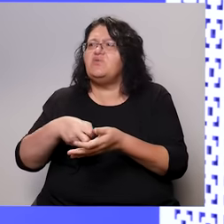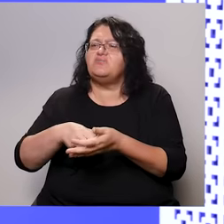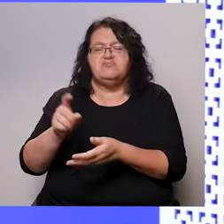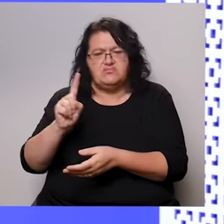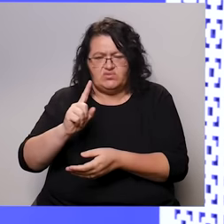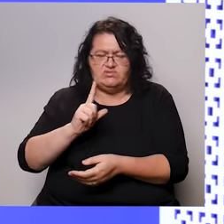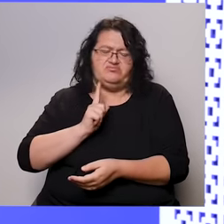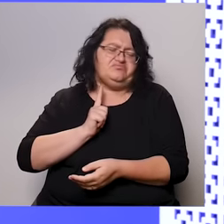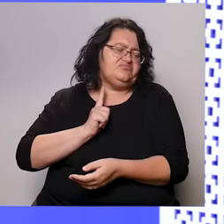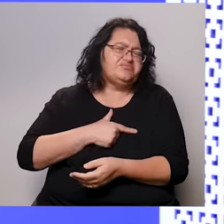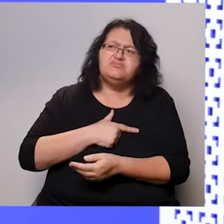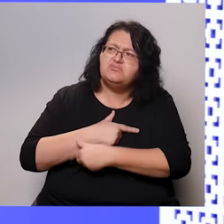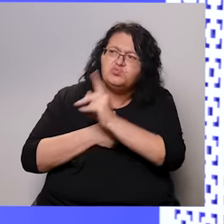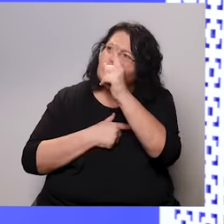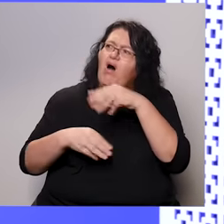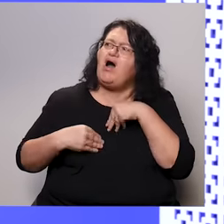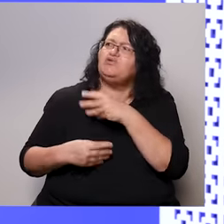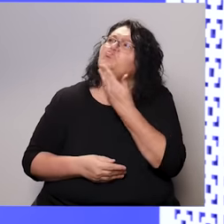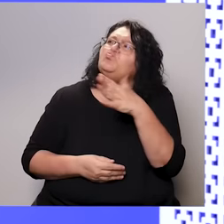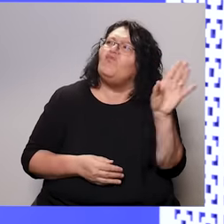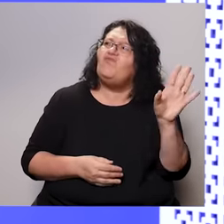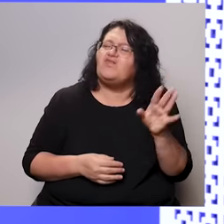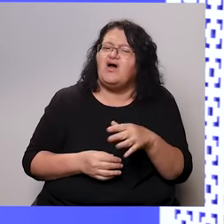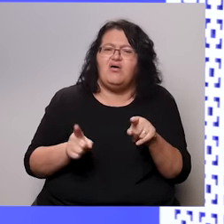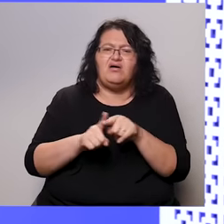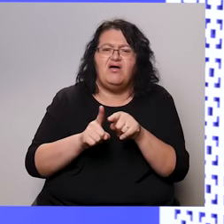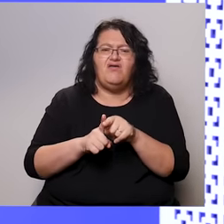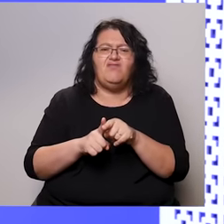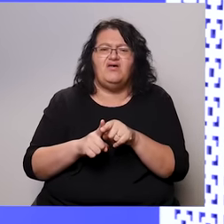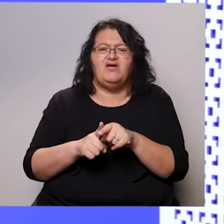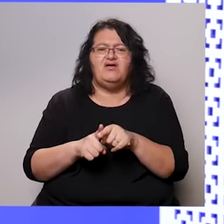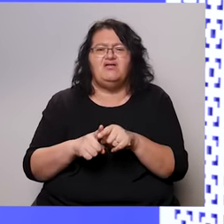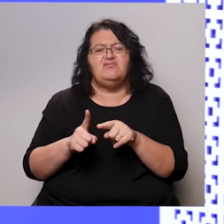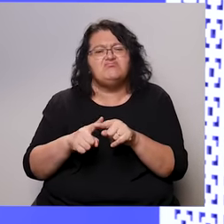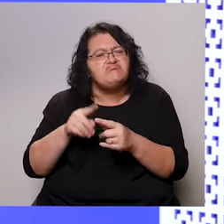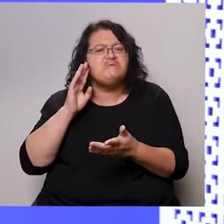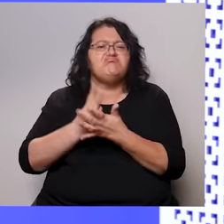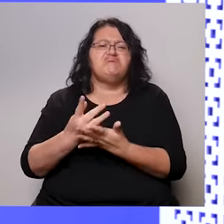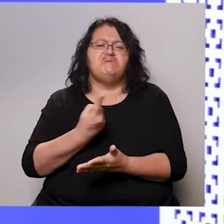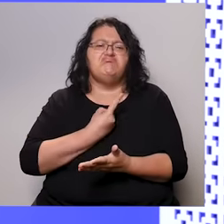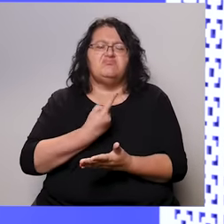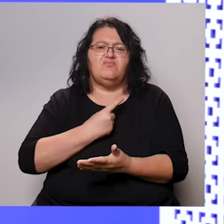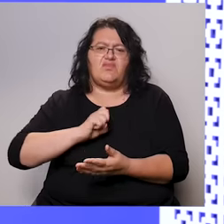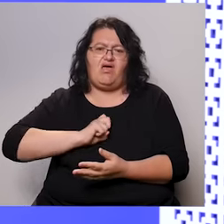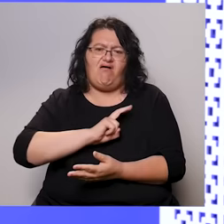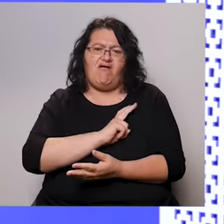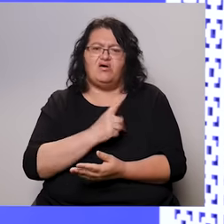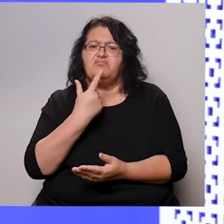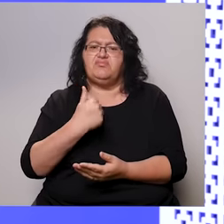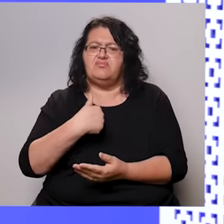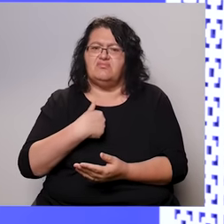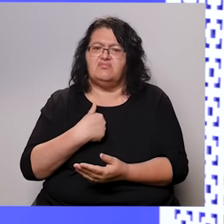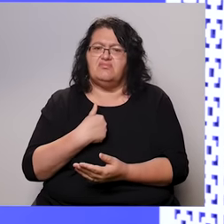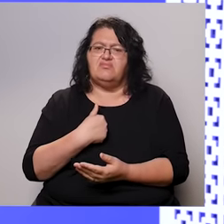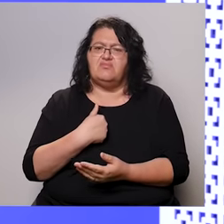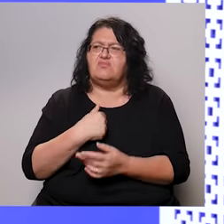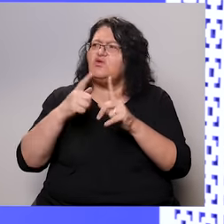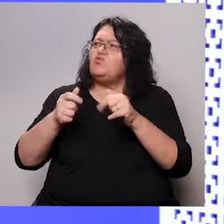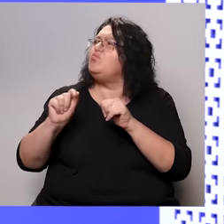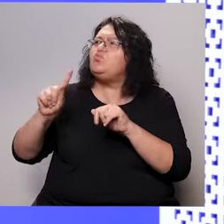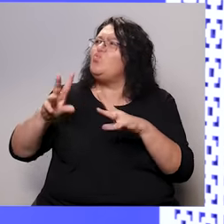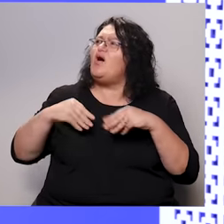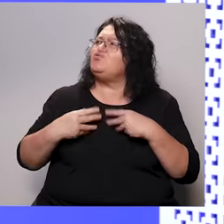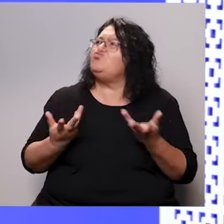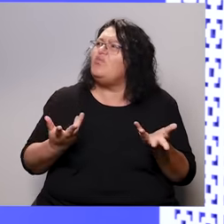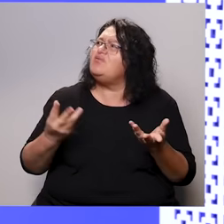L-am zis cu atitudine de, nu de mândrie, de egoism. Am zis, Doamne, eu nu